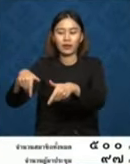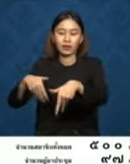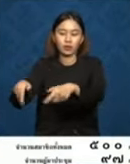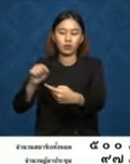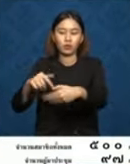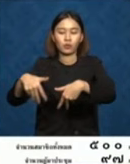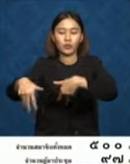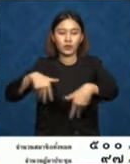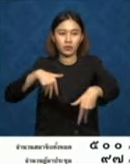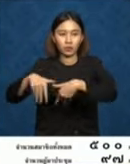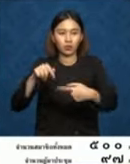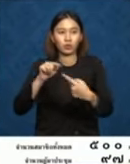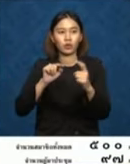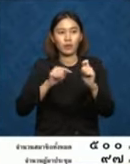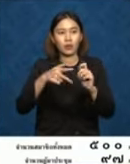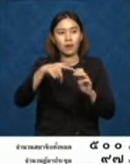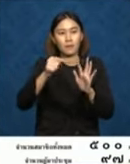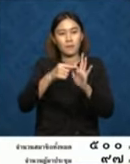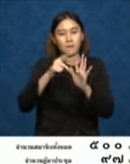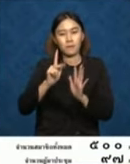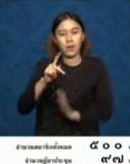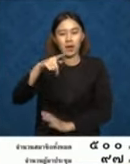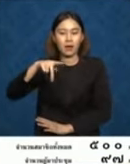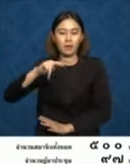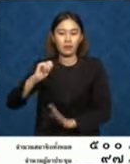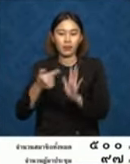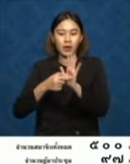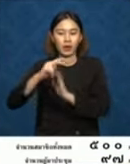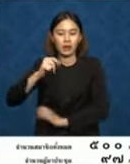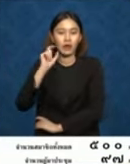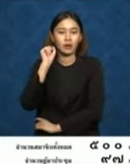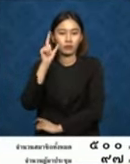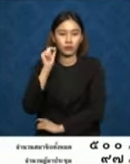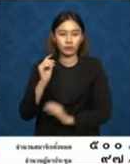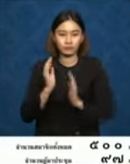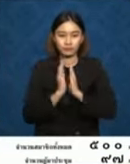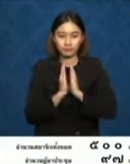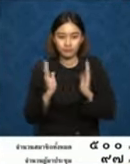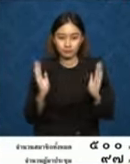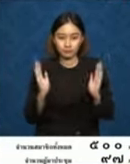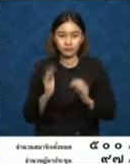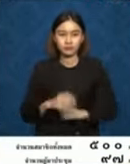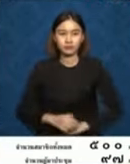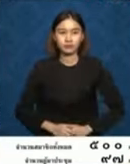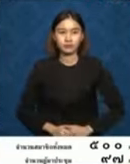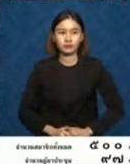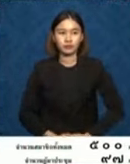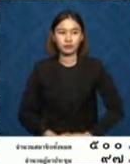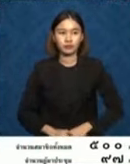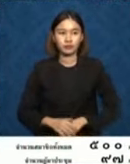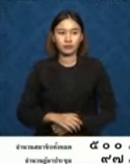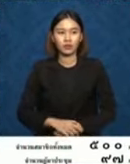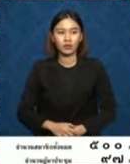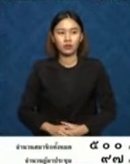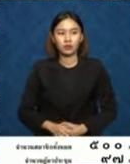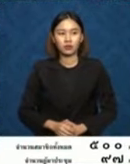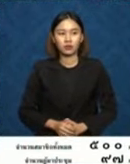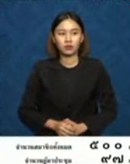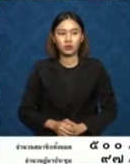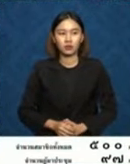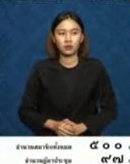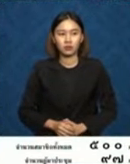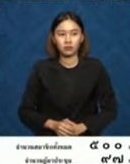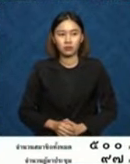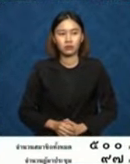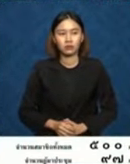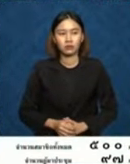ชนในเขตอำเภอปากพนังและอำเภอหัวไซเป็นการเร่งด่วนขอบพระคุณครับ ขอบคุณครับเชิญท่